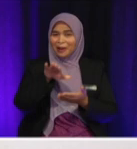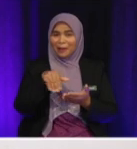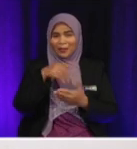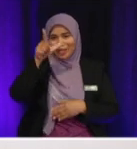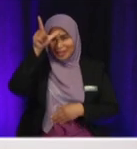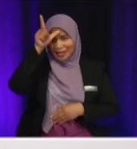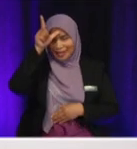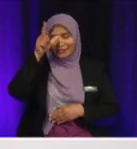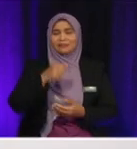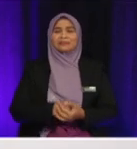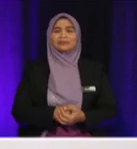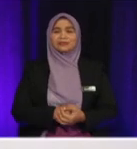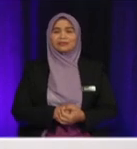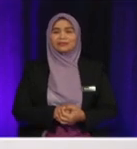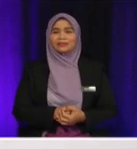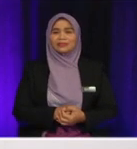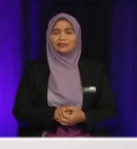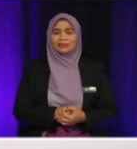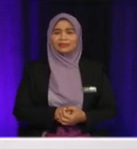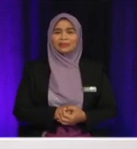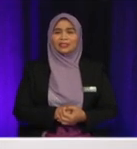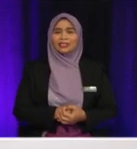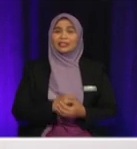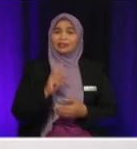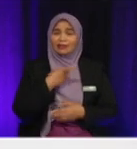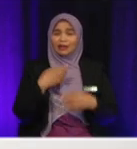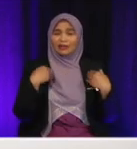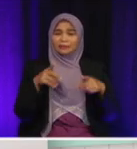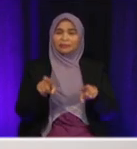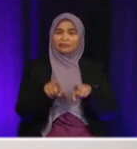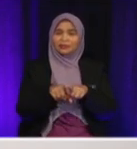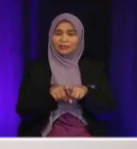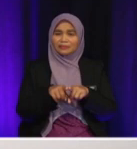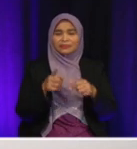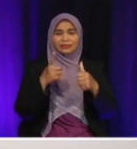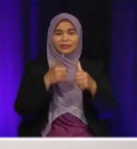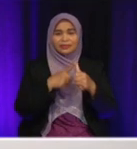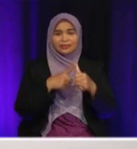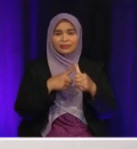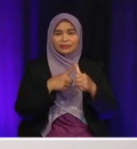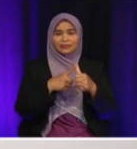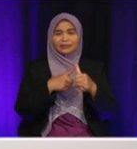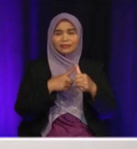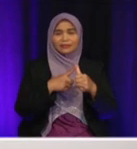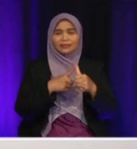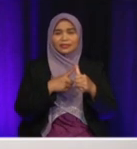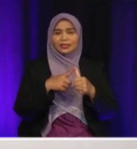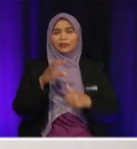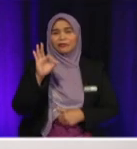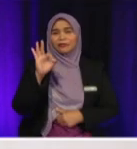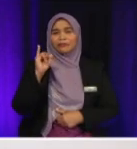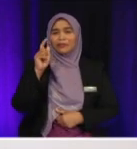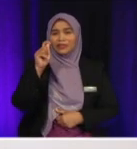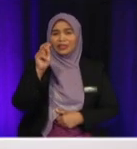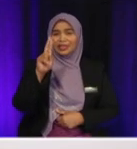host pun hero, Ustaz juga hero. So hari ini kita ada bersama dengan kita yang pertama tidak lambai tangan, ya, kita tengok Fitri,